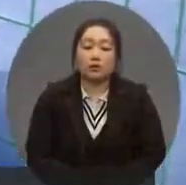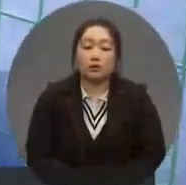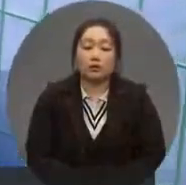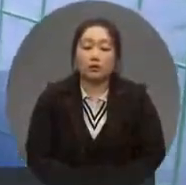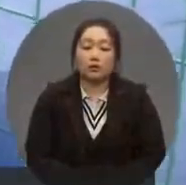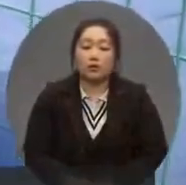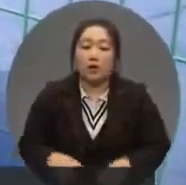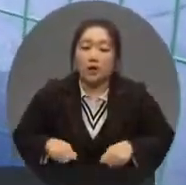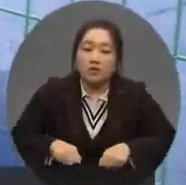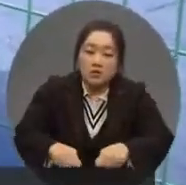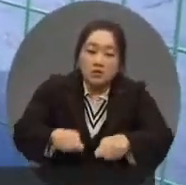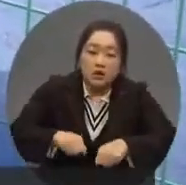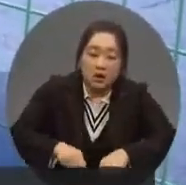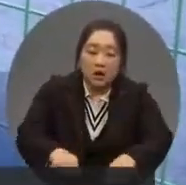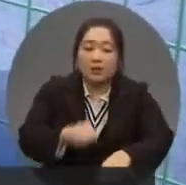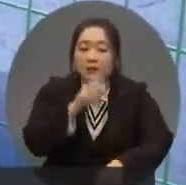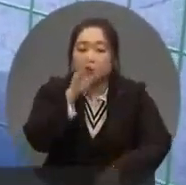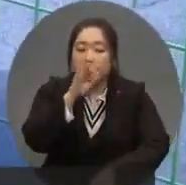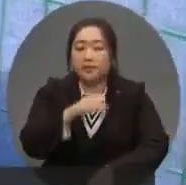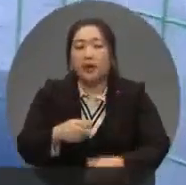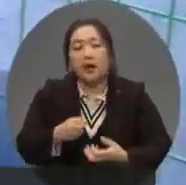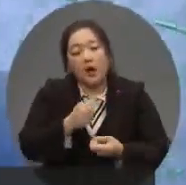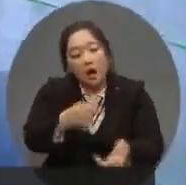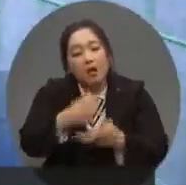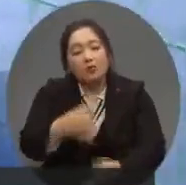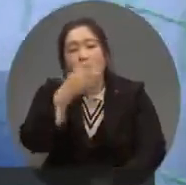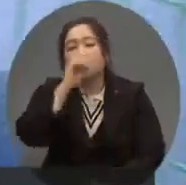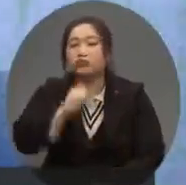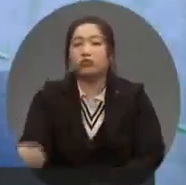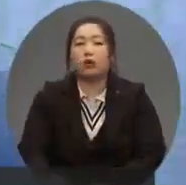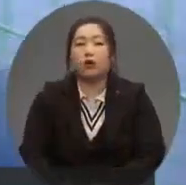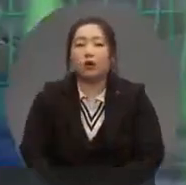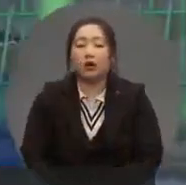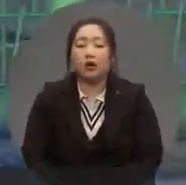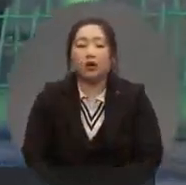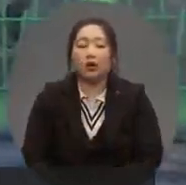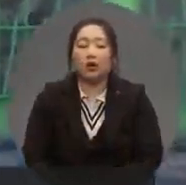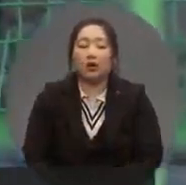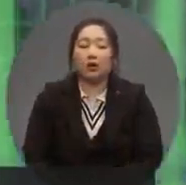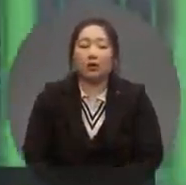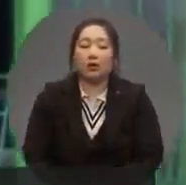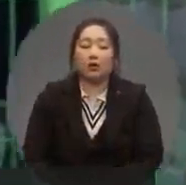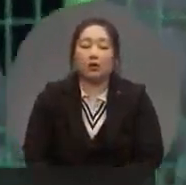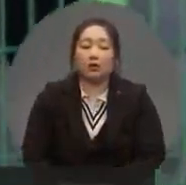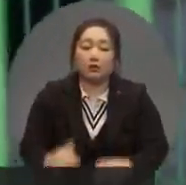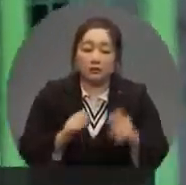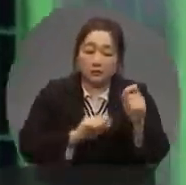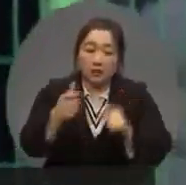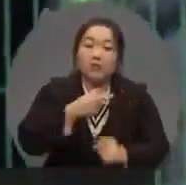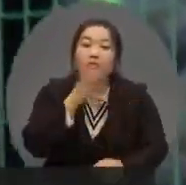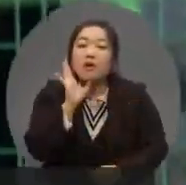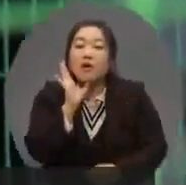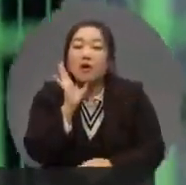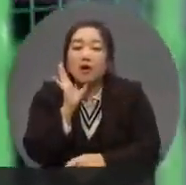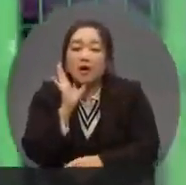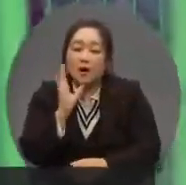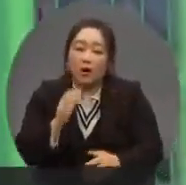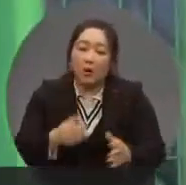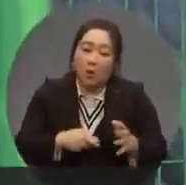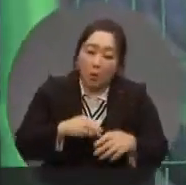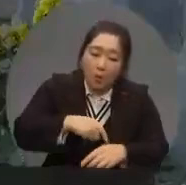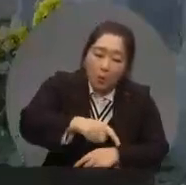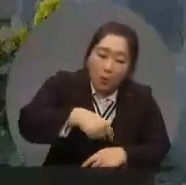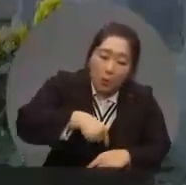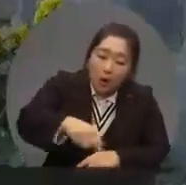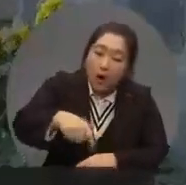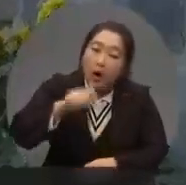올라온단 말이야, 이렇게. 택배기사들하고 힘들어 죽겠다, 지금. 주민 대부분을 차지하는 노인들은 당장 외출도